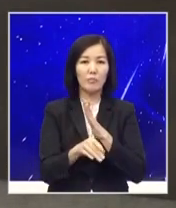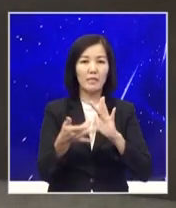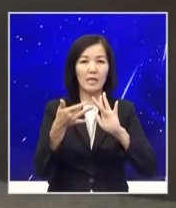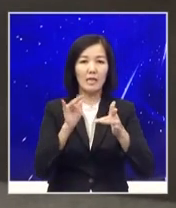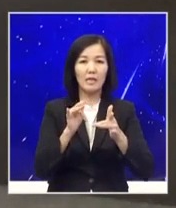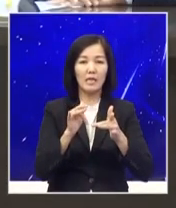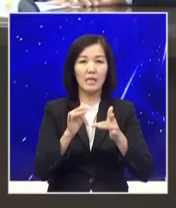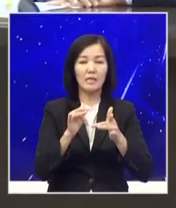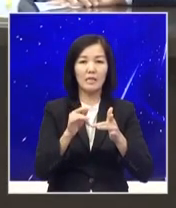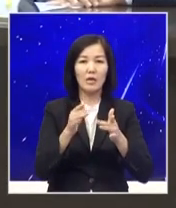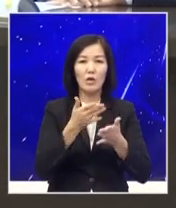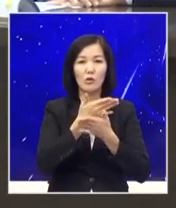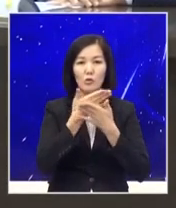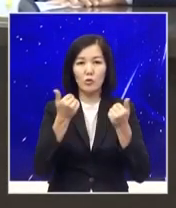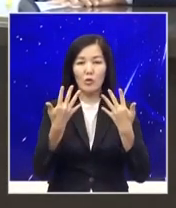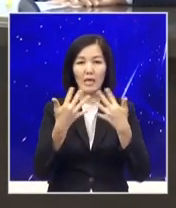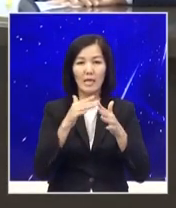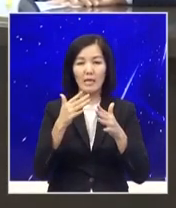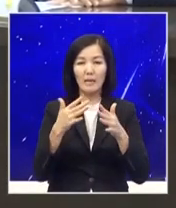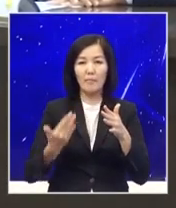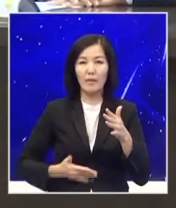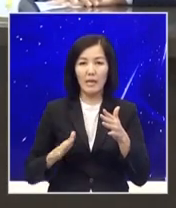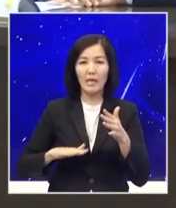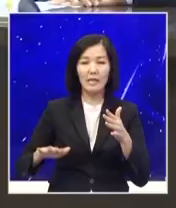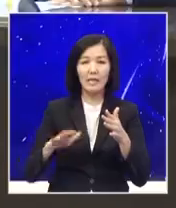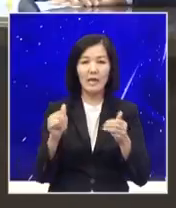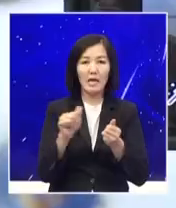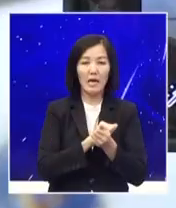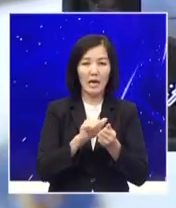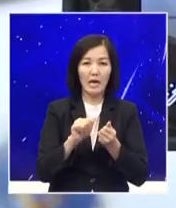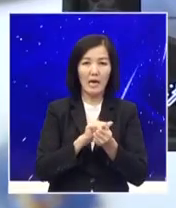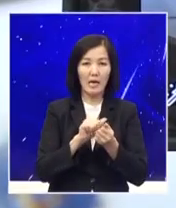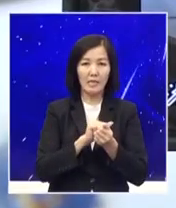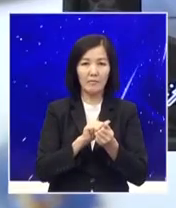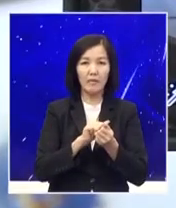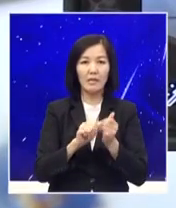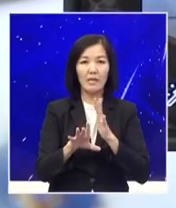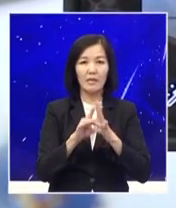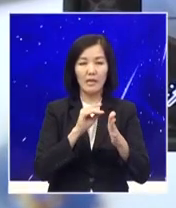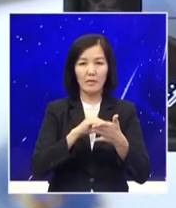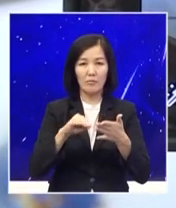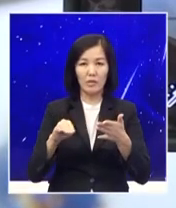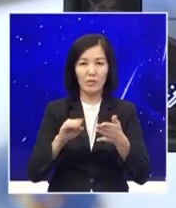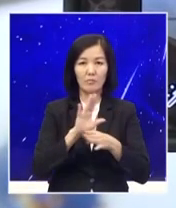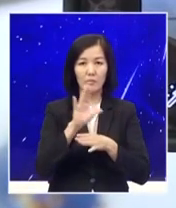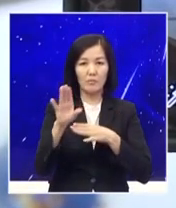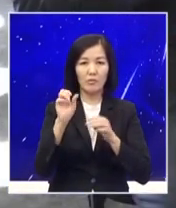желісі жоқ елді мекендегілер қағаз бюллетендермен ақ таңдаған кандидатын қолдай алады.